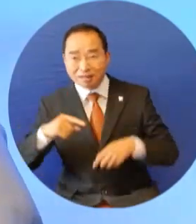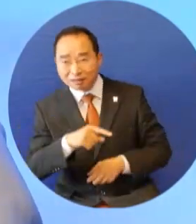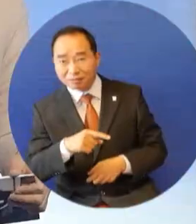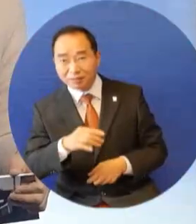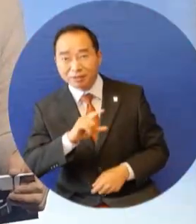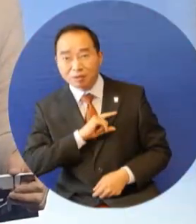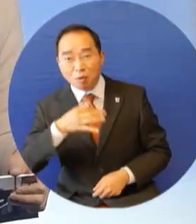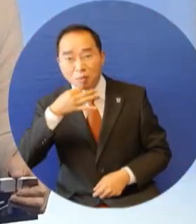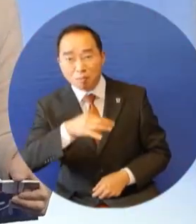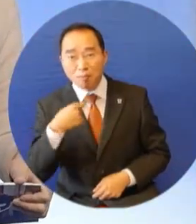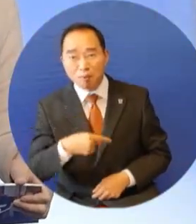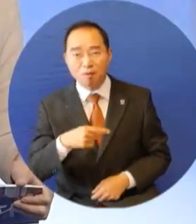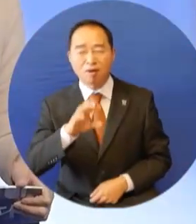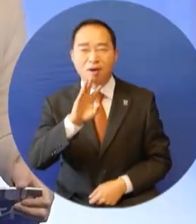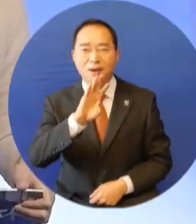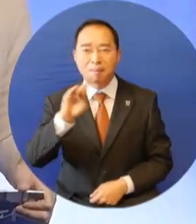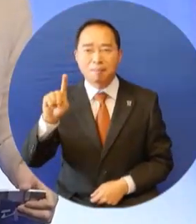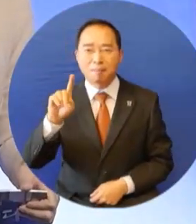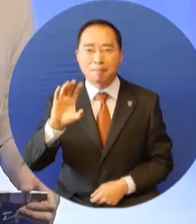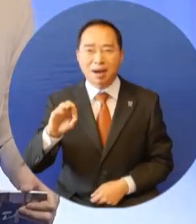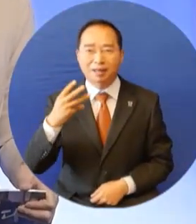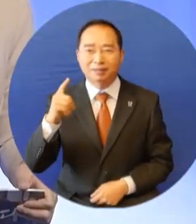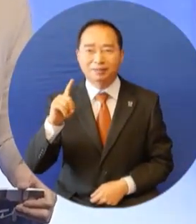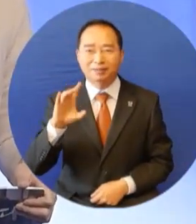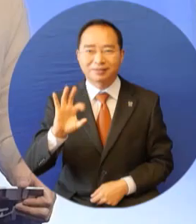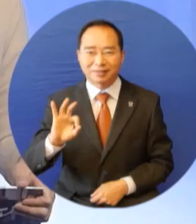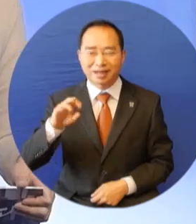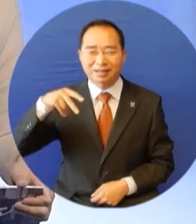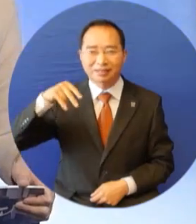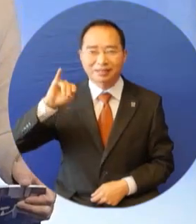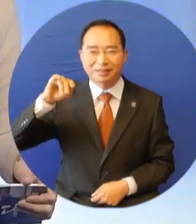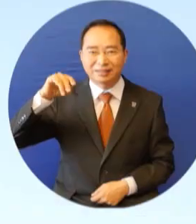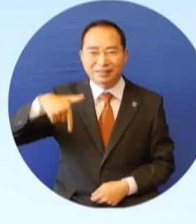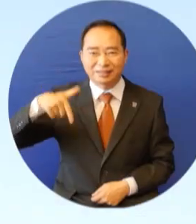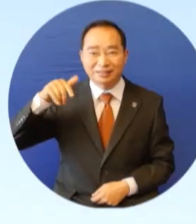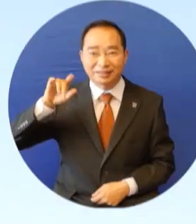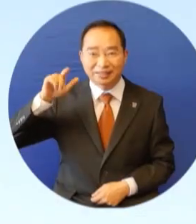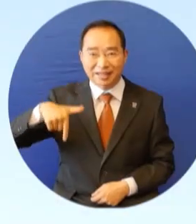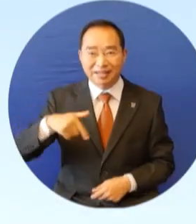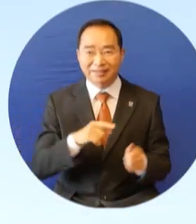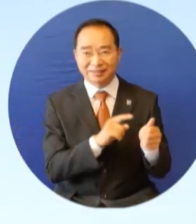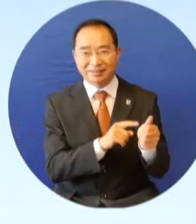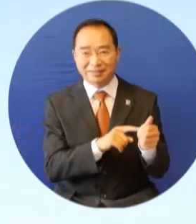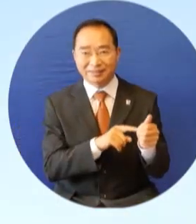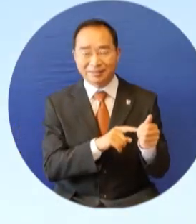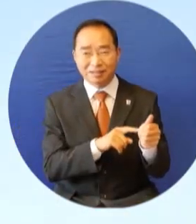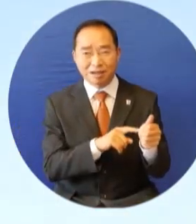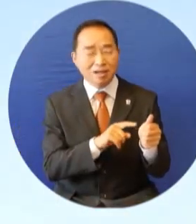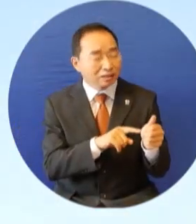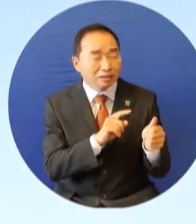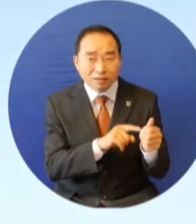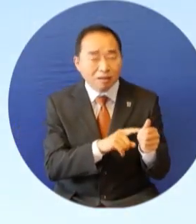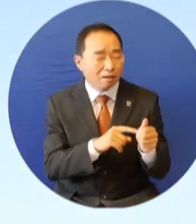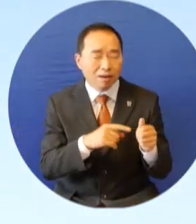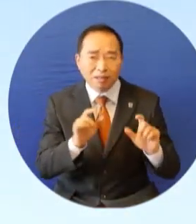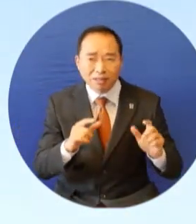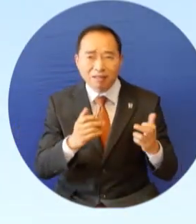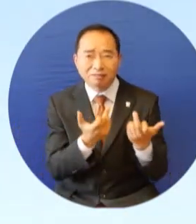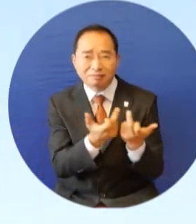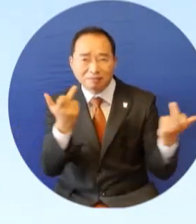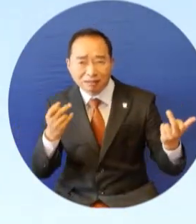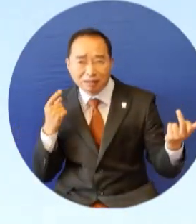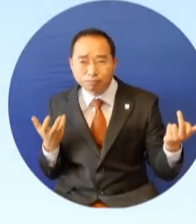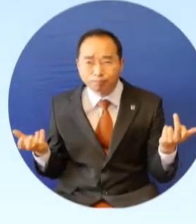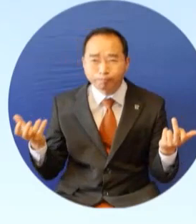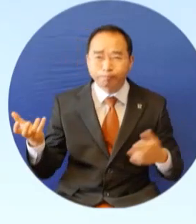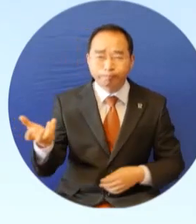됩니다. 세상은 그를 방랑식객이라고 부르곤 하죠. 자연요리 연구가 임지호, 그에겐 가장 귀한